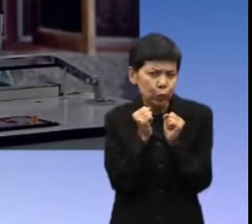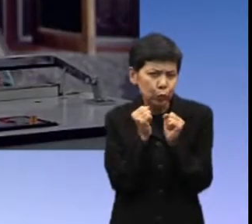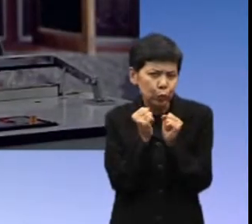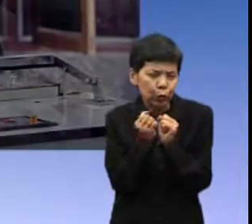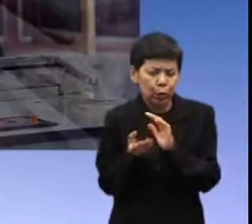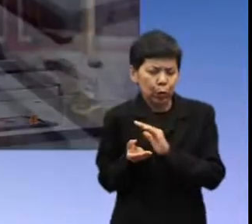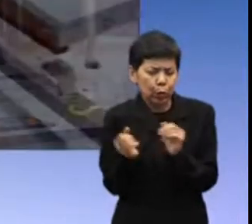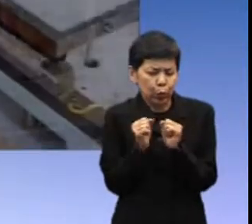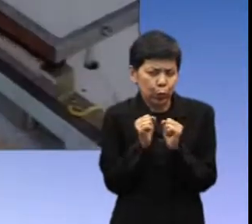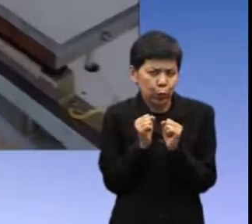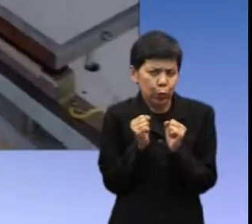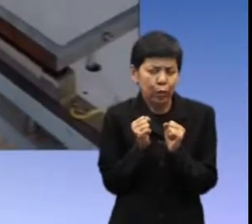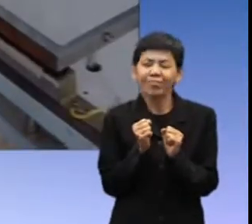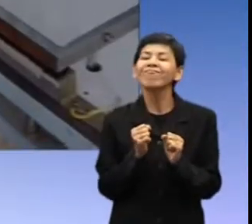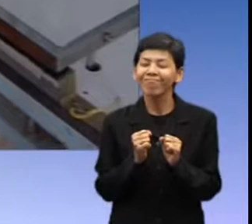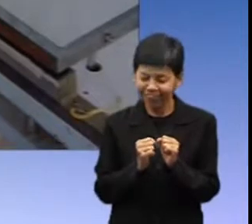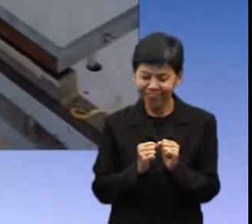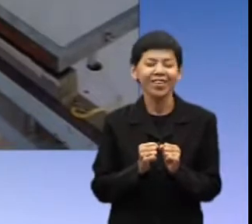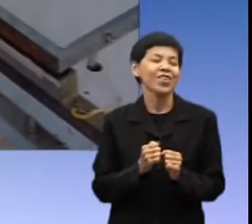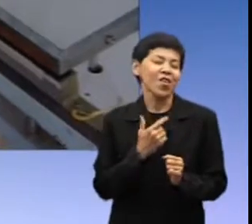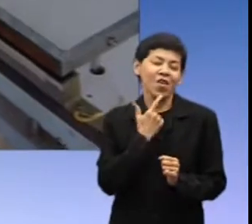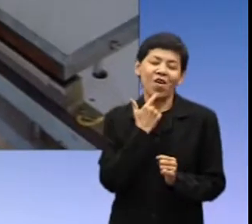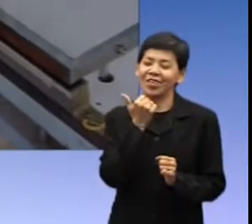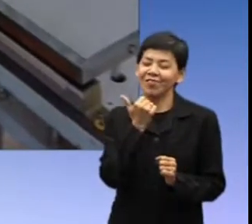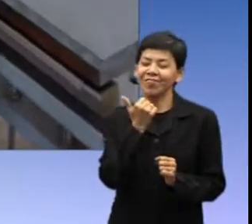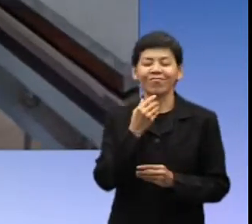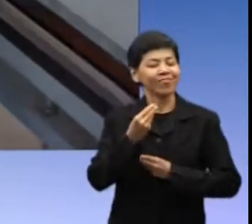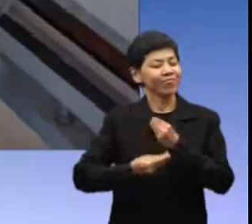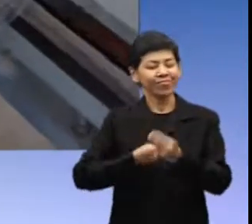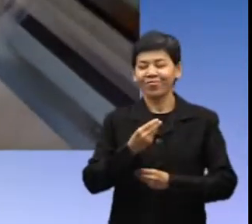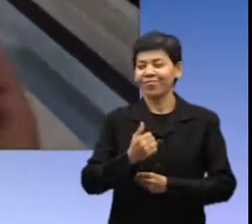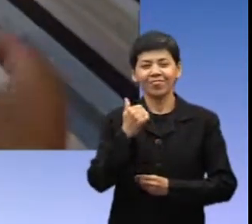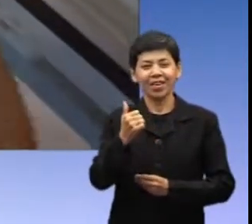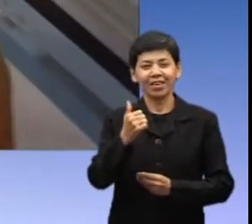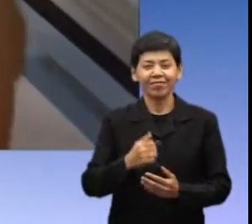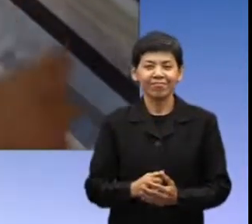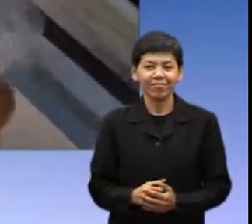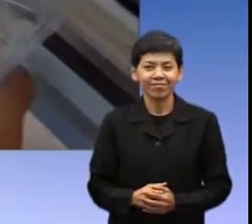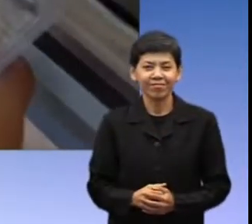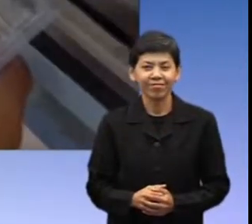ในช่องฟรีซของตู้เย็นแค่นี้ก็พร้อมส่งความอร่อยทั่วไทยแล้วล่ะครับ